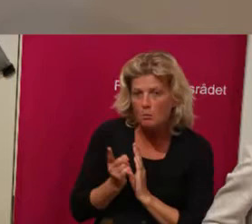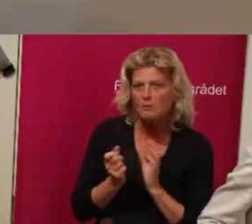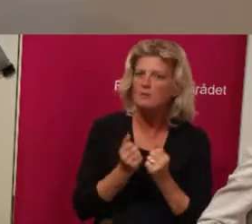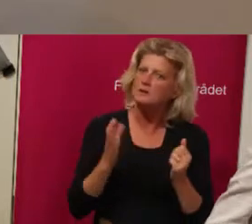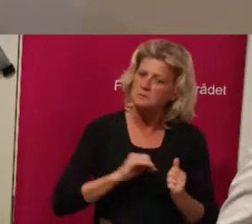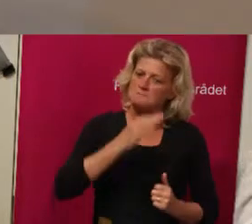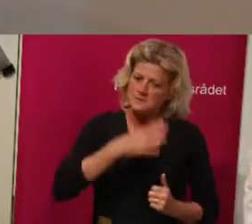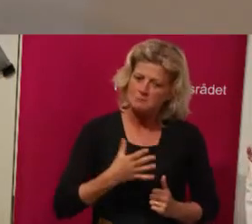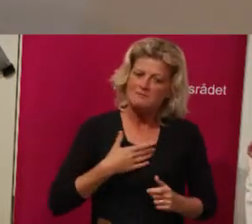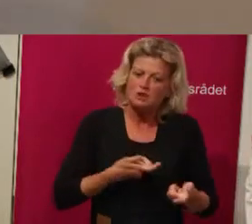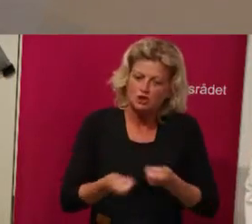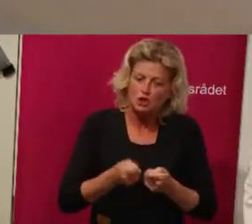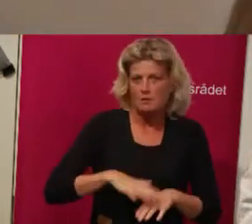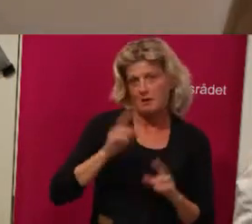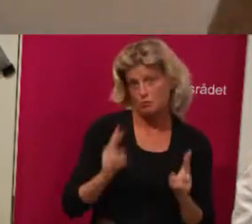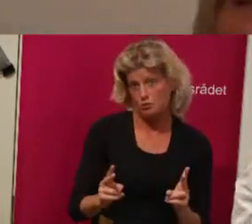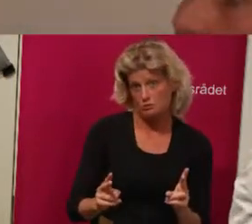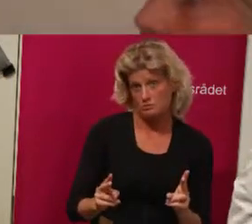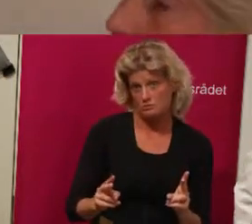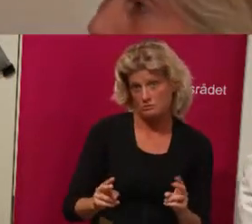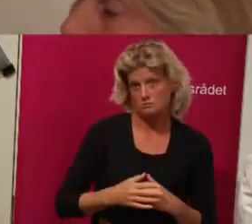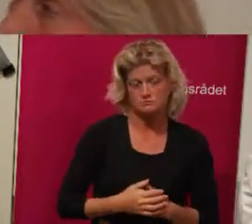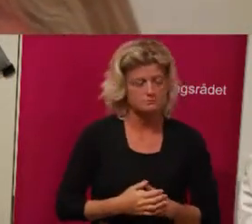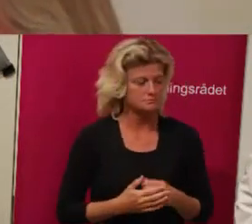mer. Ja, Tobias?